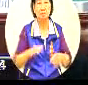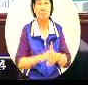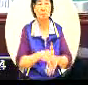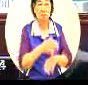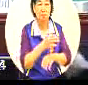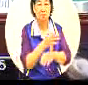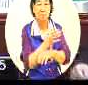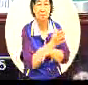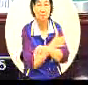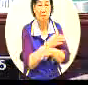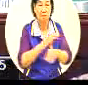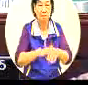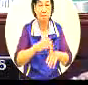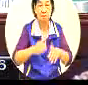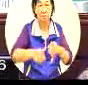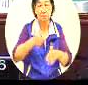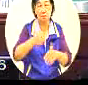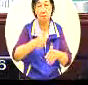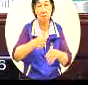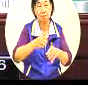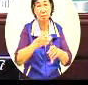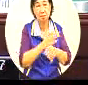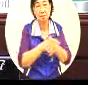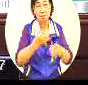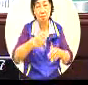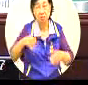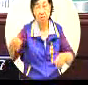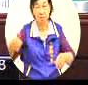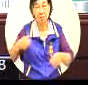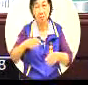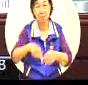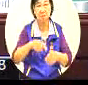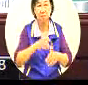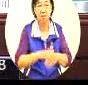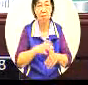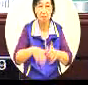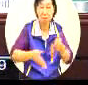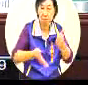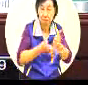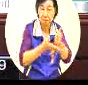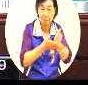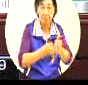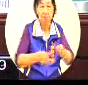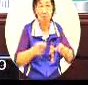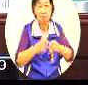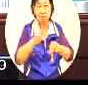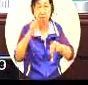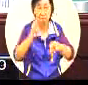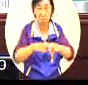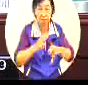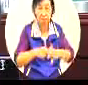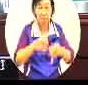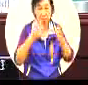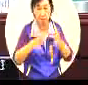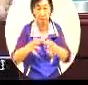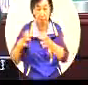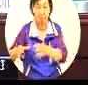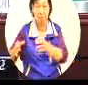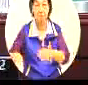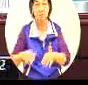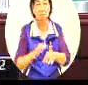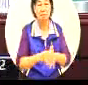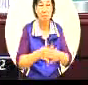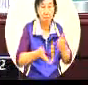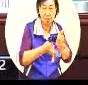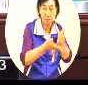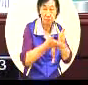的不合理不公平，同时提出应该要鼓励公共政策，就是说大家人要鼓励